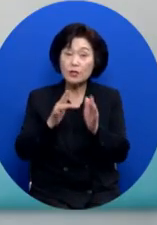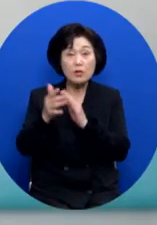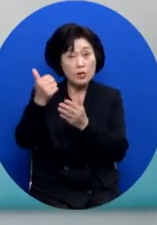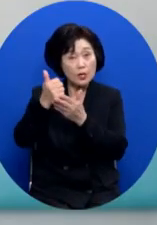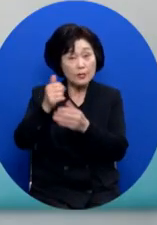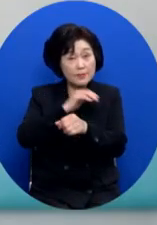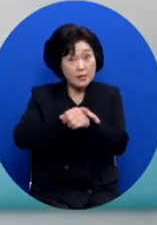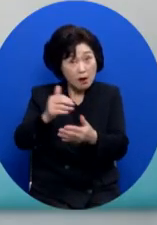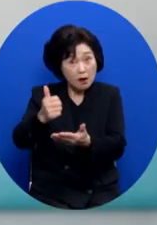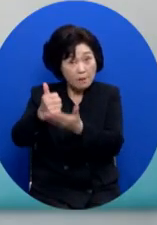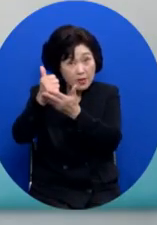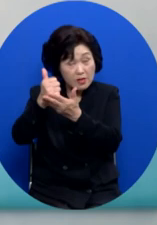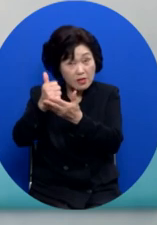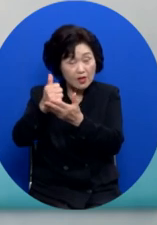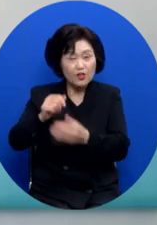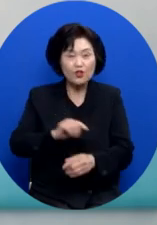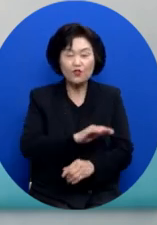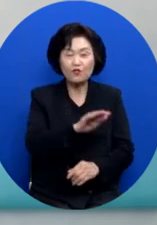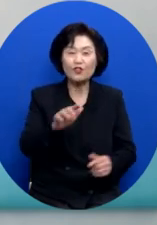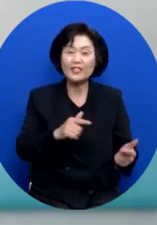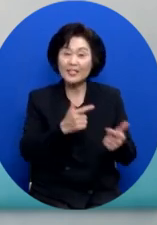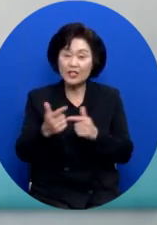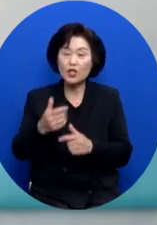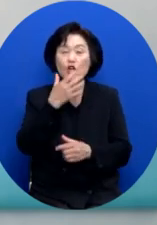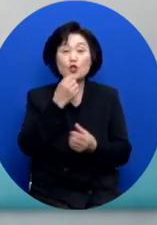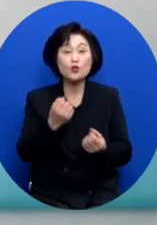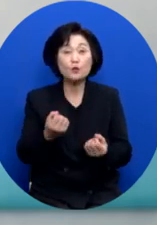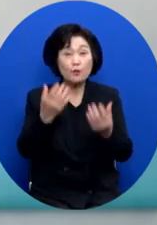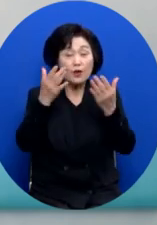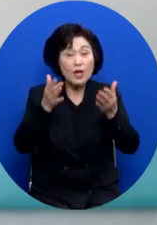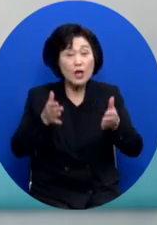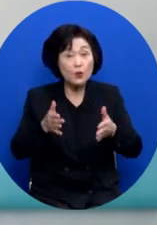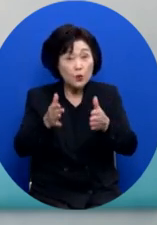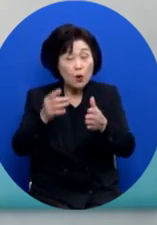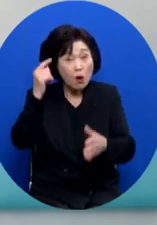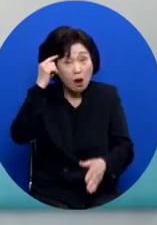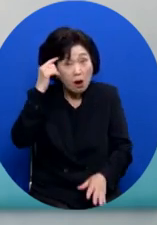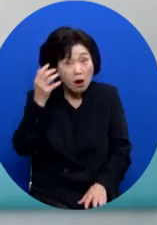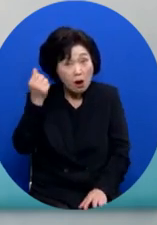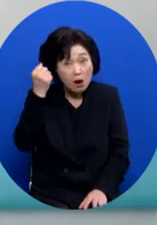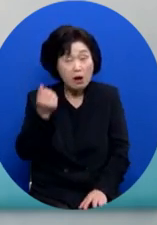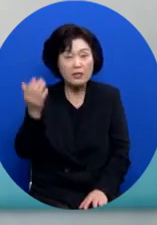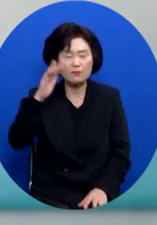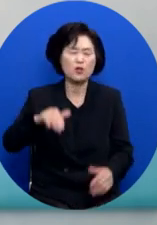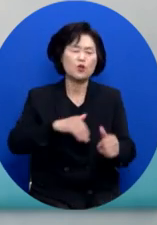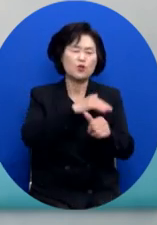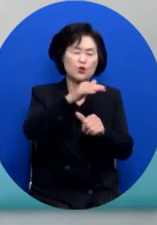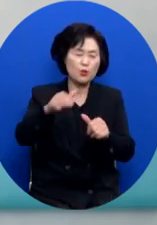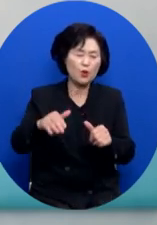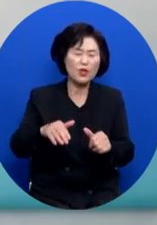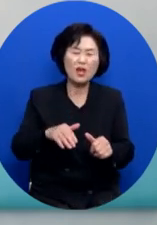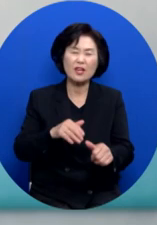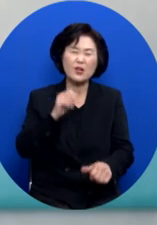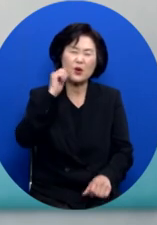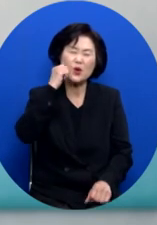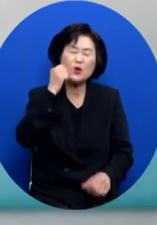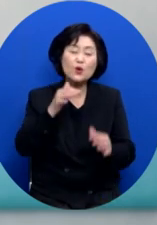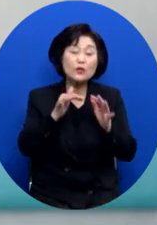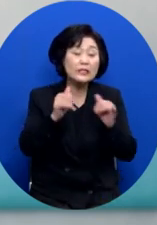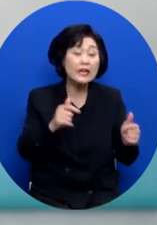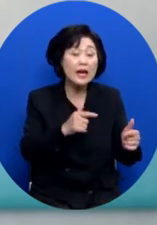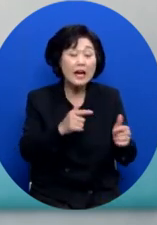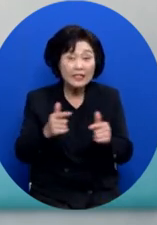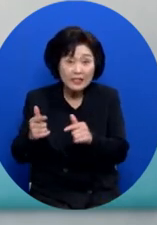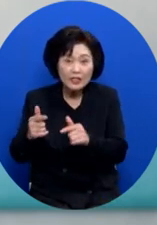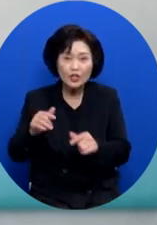자신이 축복의 통로라고 생각하지만 사실 주변에 있는 연약한 자들, 가난한 자들이 축복의